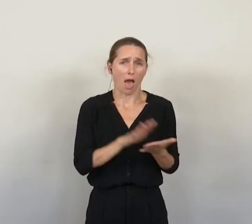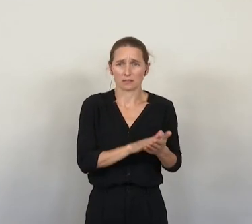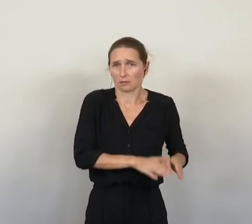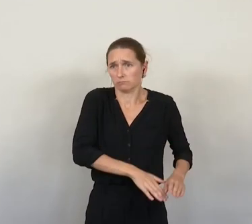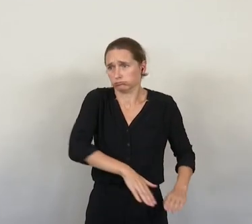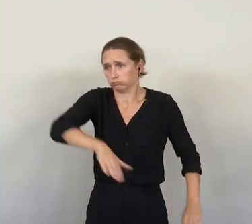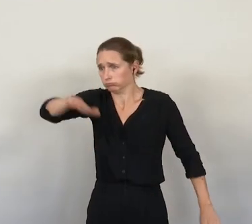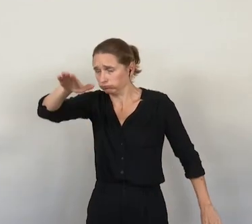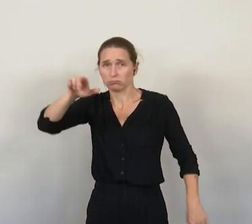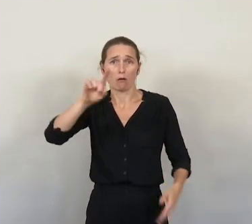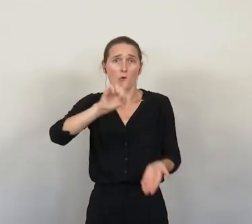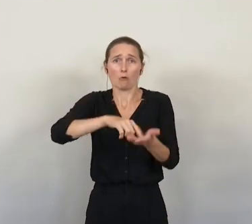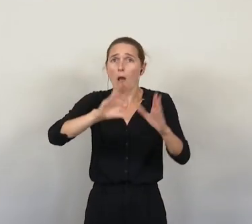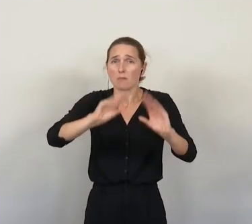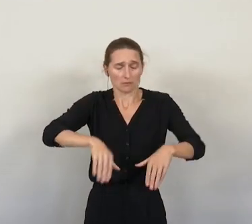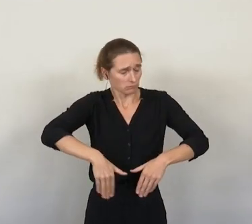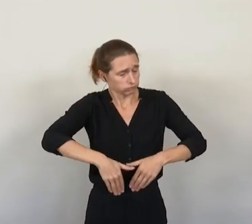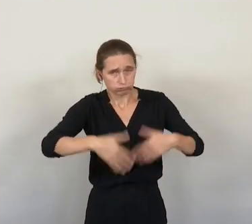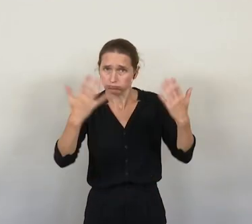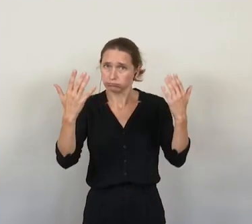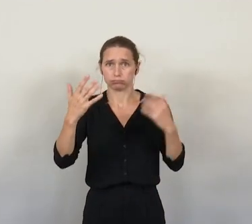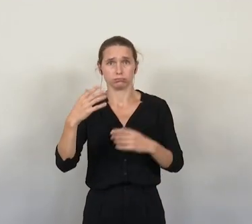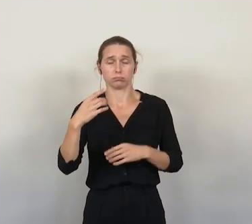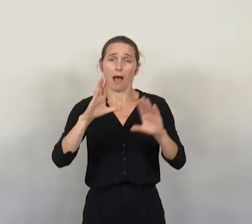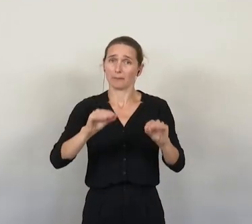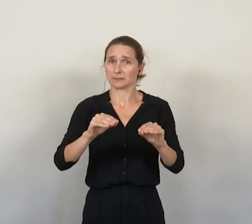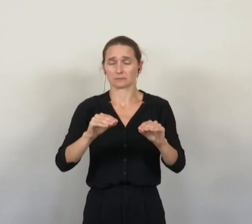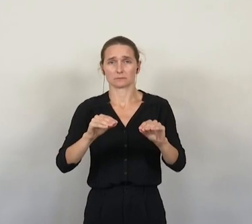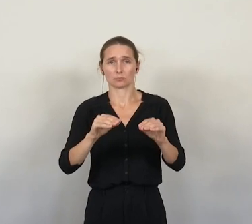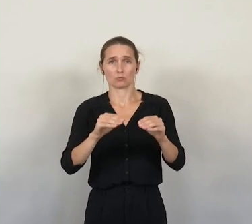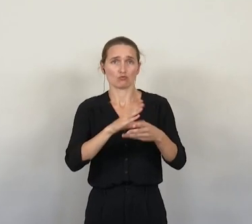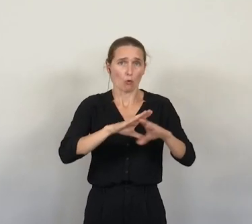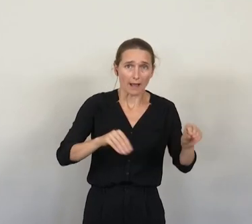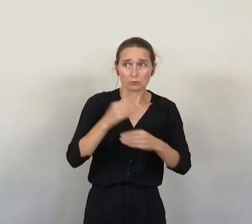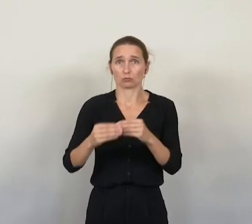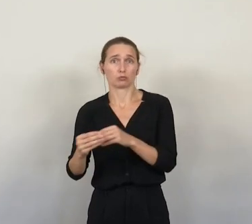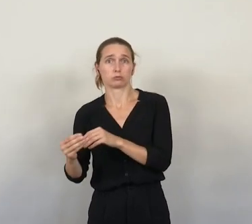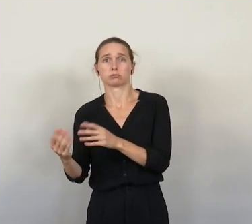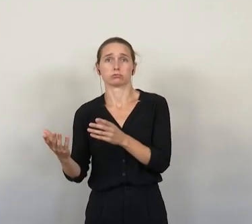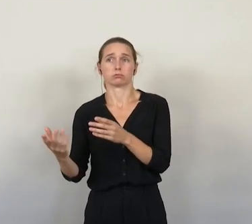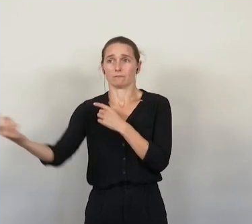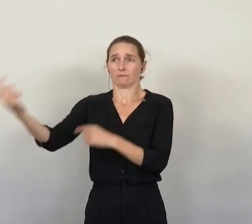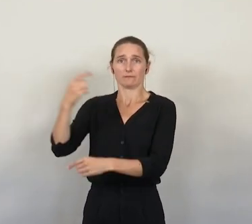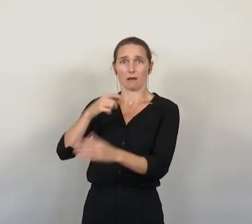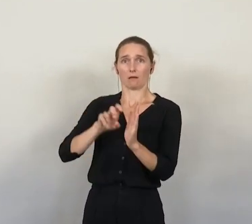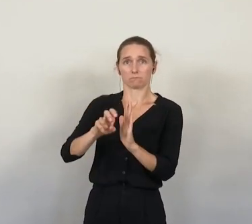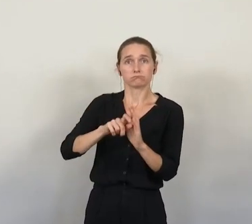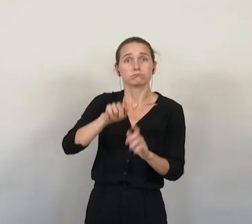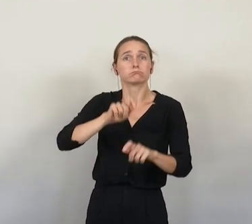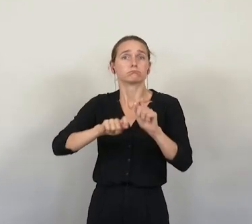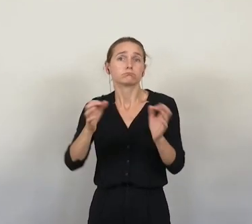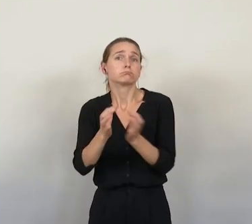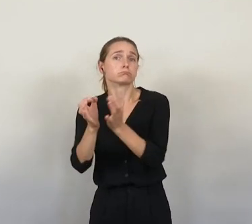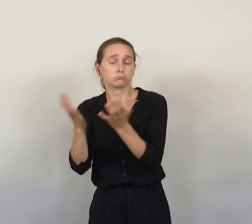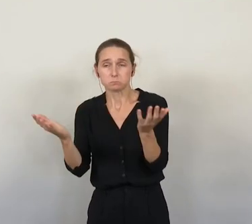soi nos lieux parfois évidemment habitants parfois visiteurs parfois touristes et